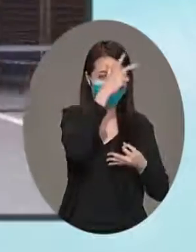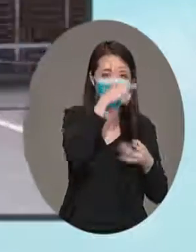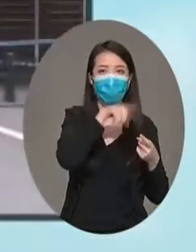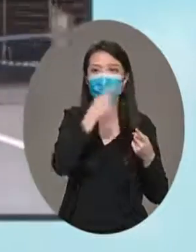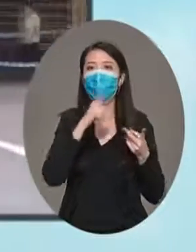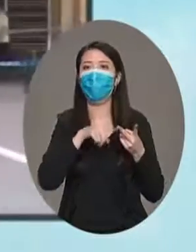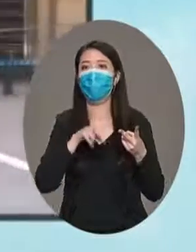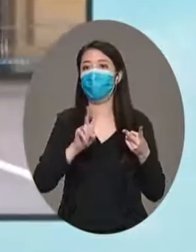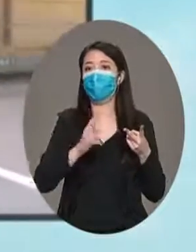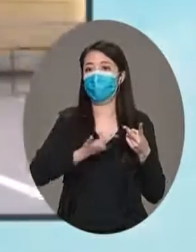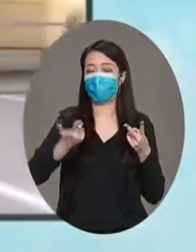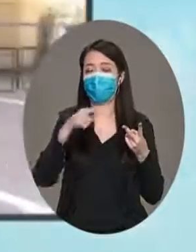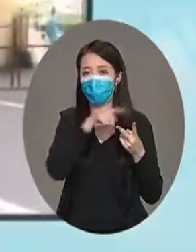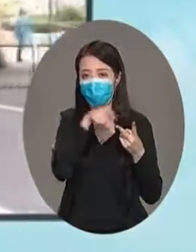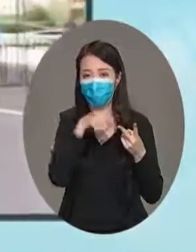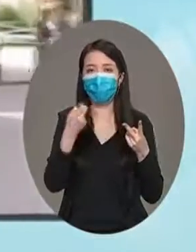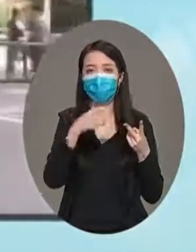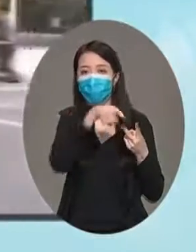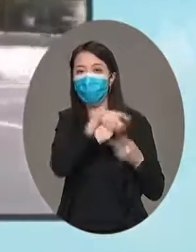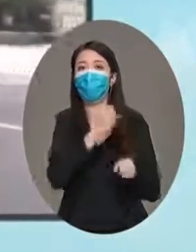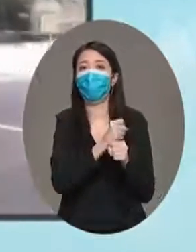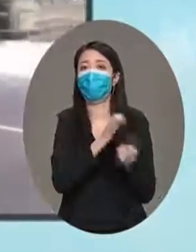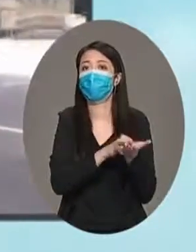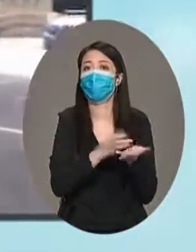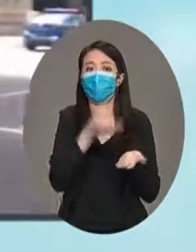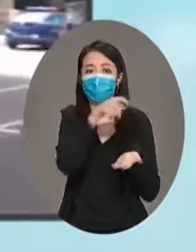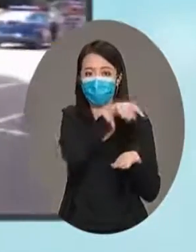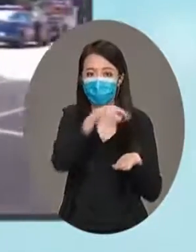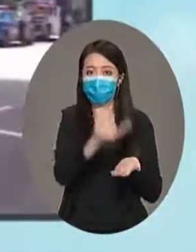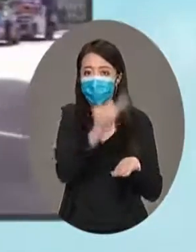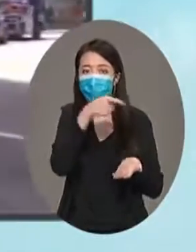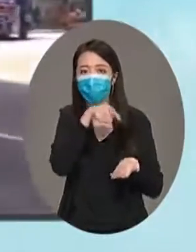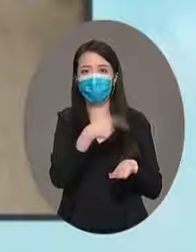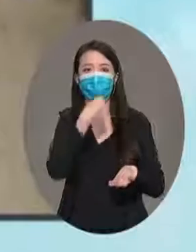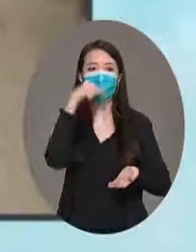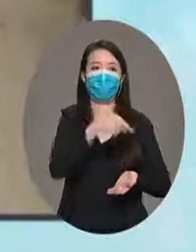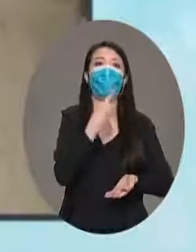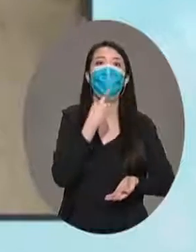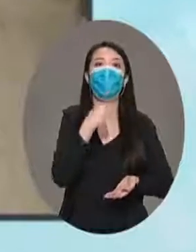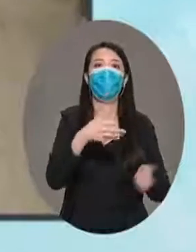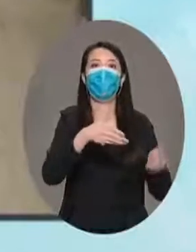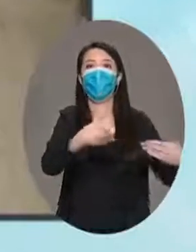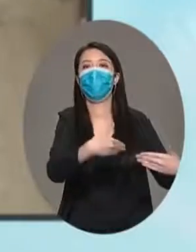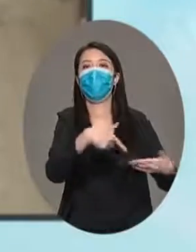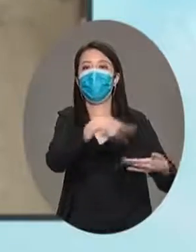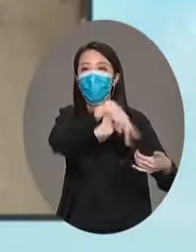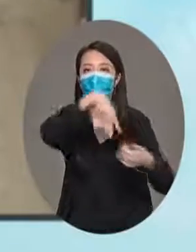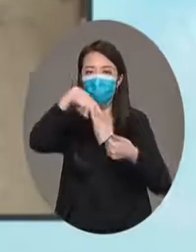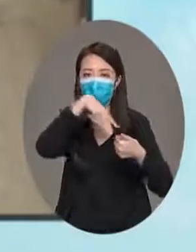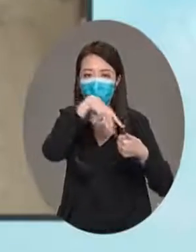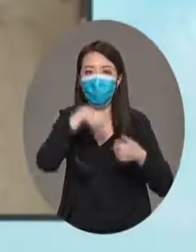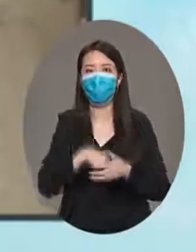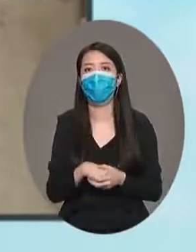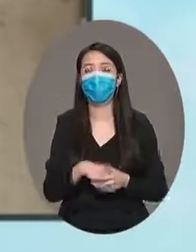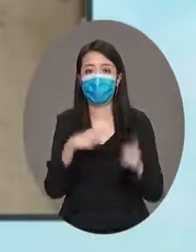維多利亞酒店，還有他的工作地點等，被劃為紅馬區違封，當局派人加設封鎖線，